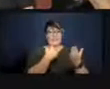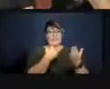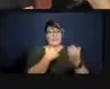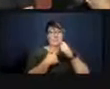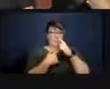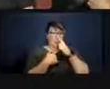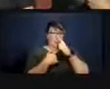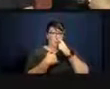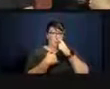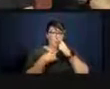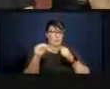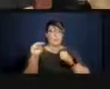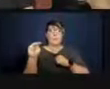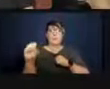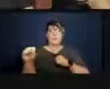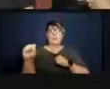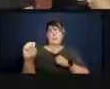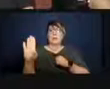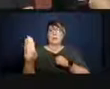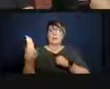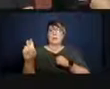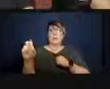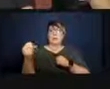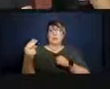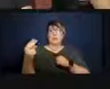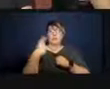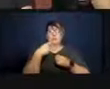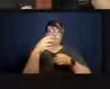فأنا لدي السيدة بوش